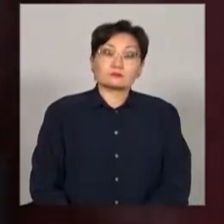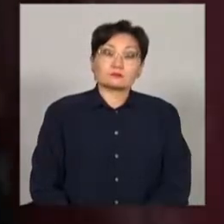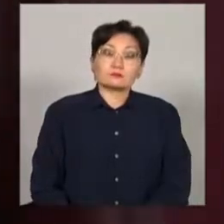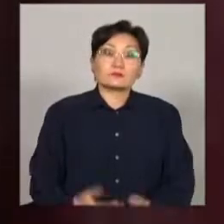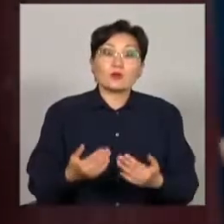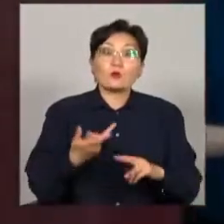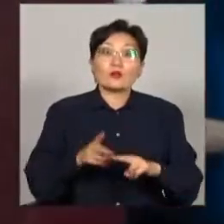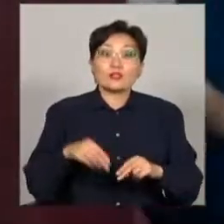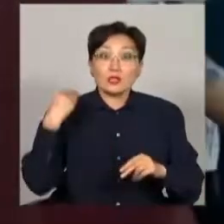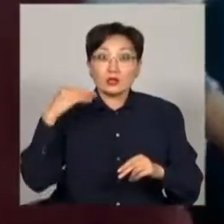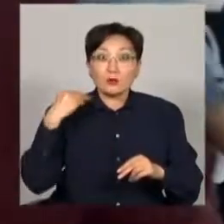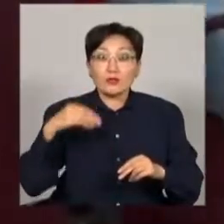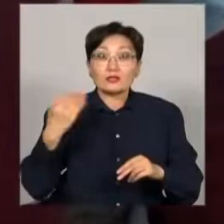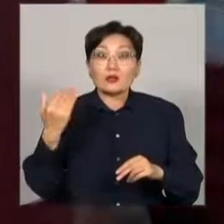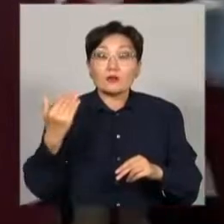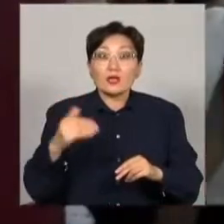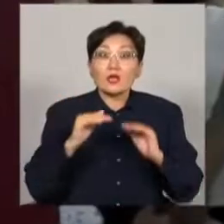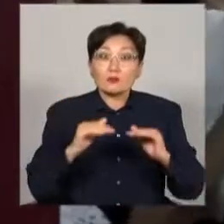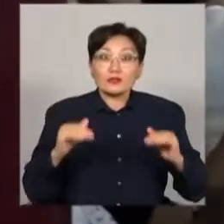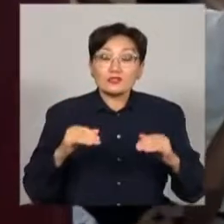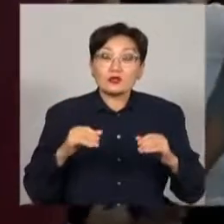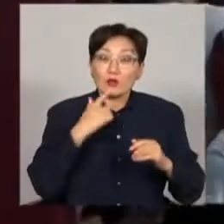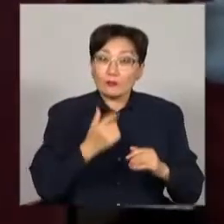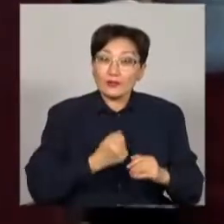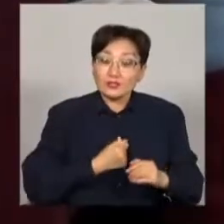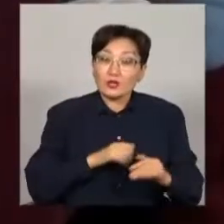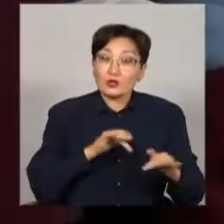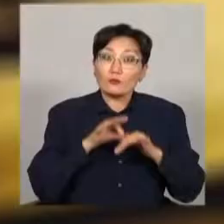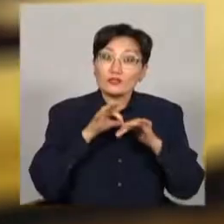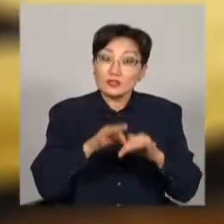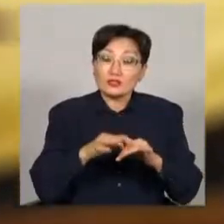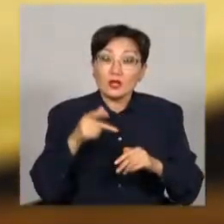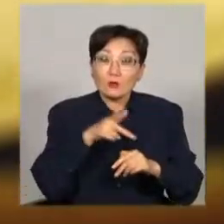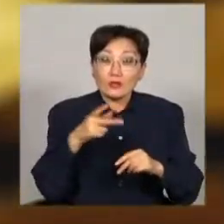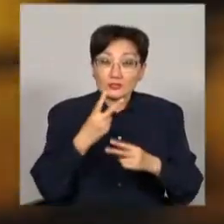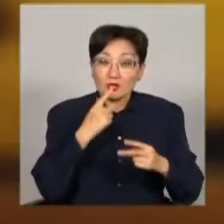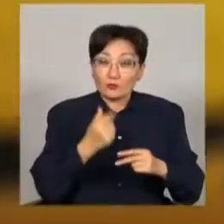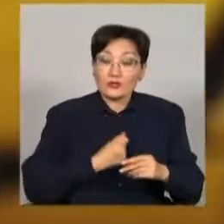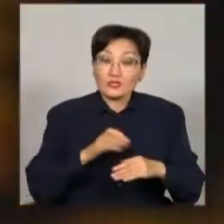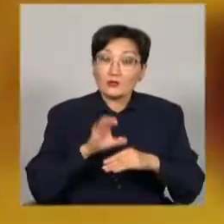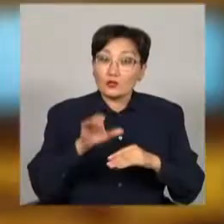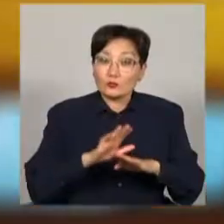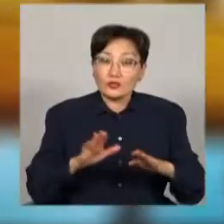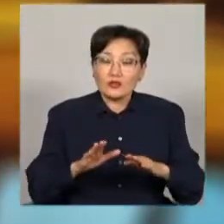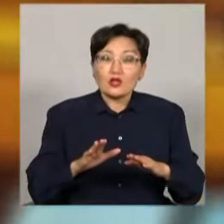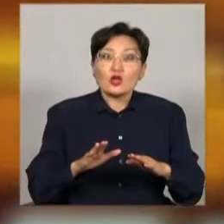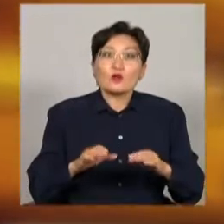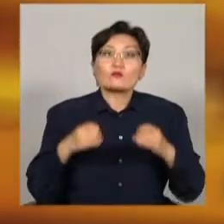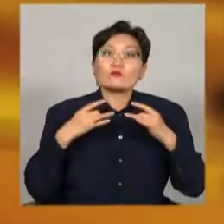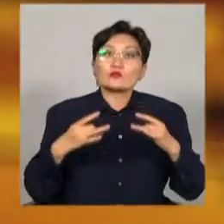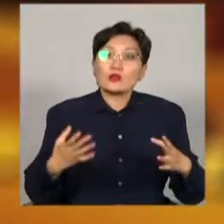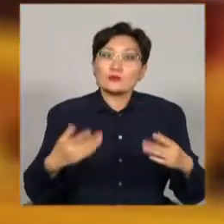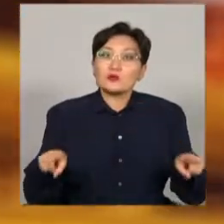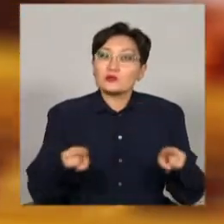Ал бұл түрік ағайындарымыздың балаларын әскерге шығарып салу сәті. Бейне кадрге қарап әскерге аттандыру емес, тура бір той думан